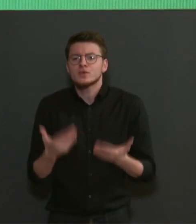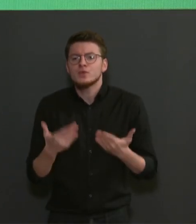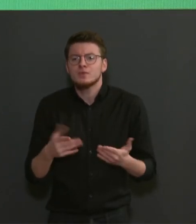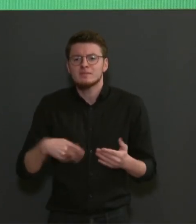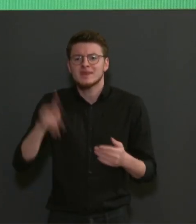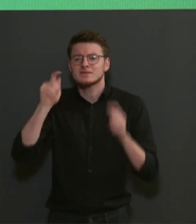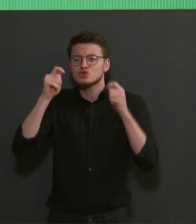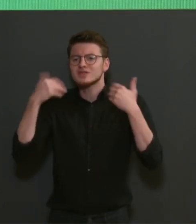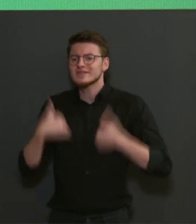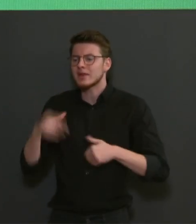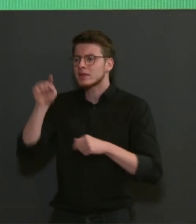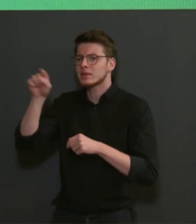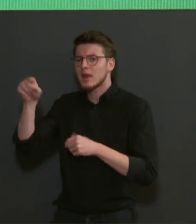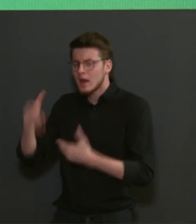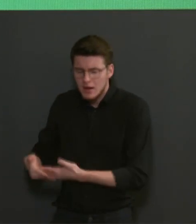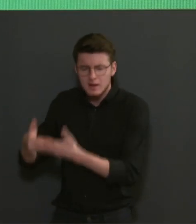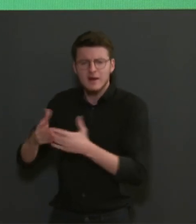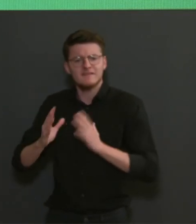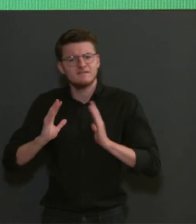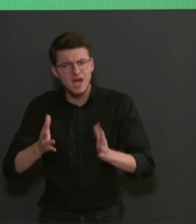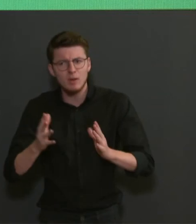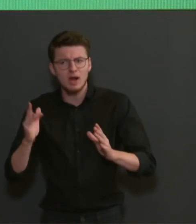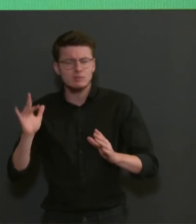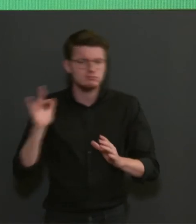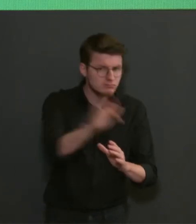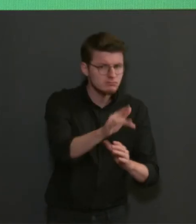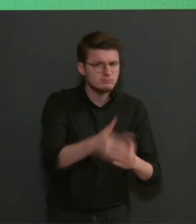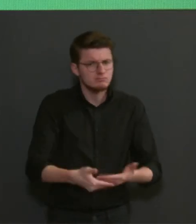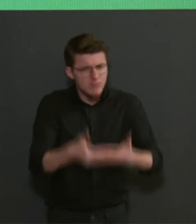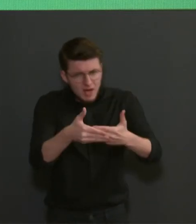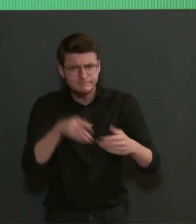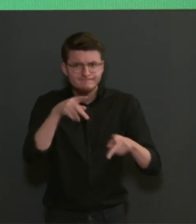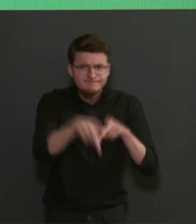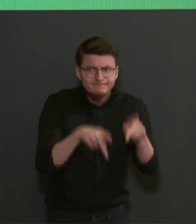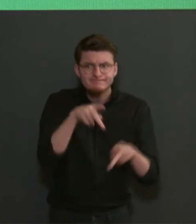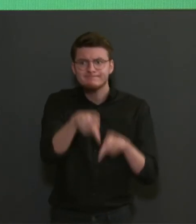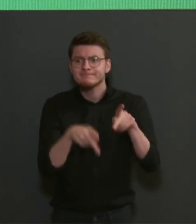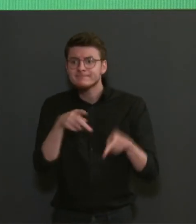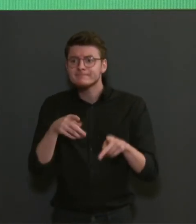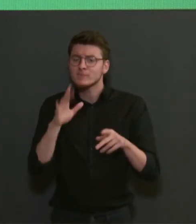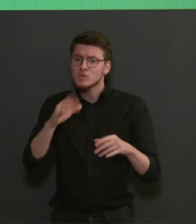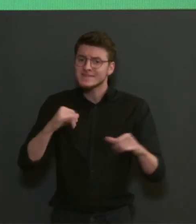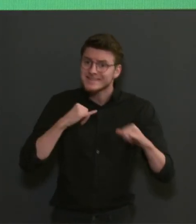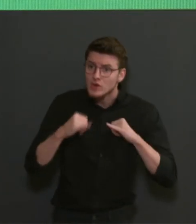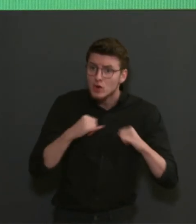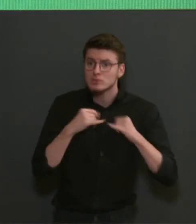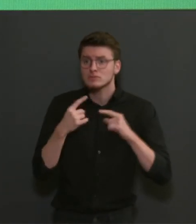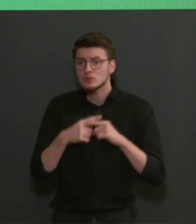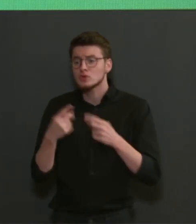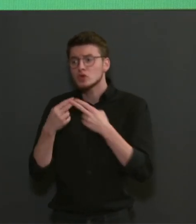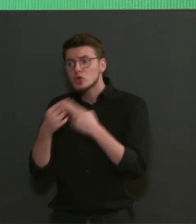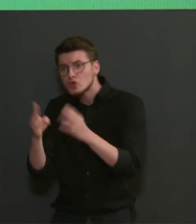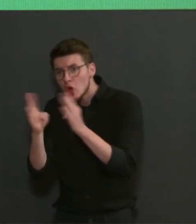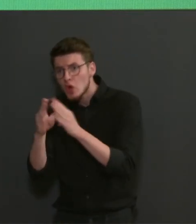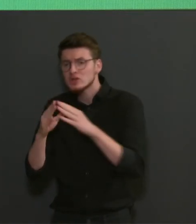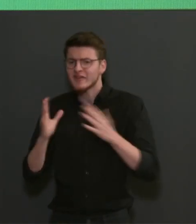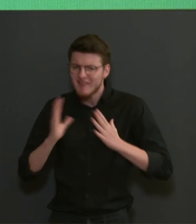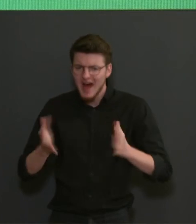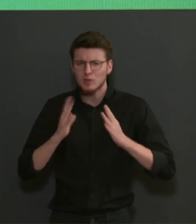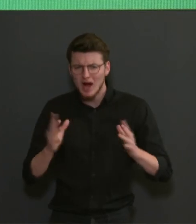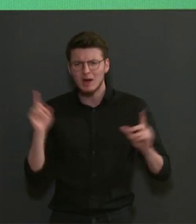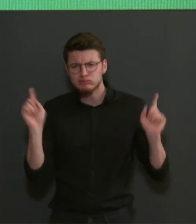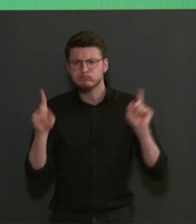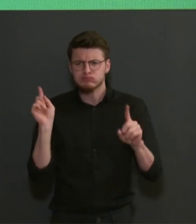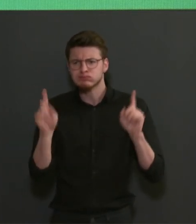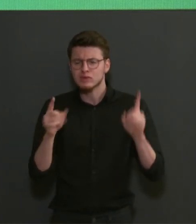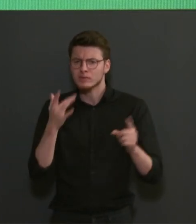in verschillende zorgsectoren en in het bijzonder in de woonzorgcentra. We willen daarmee nogmaals onze steun betuigen aan